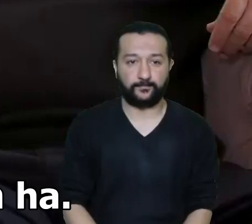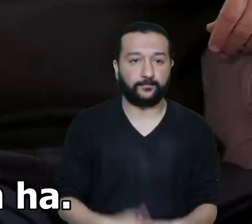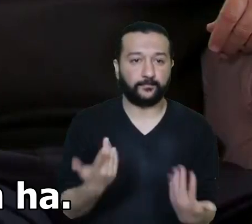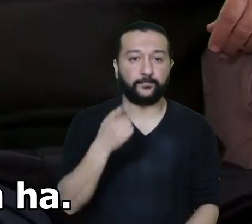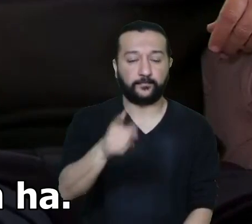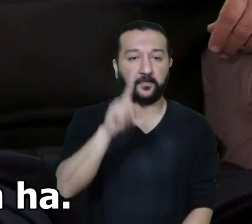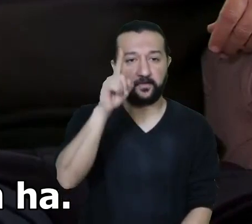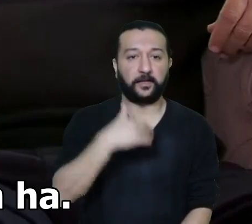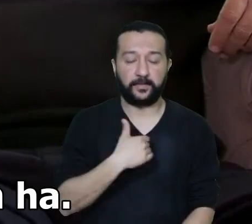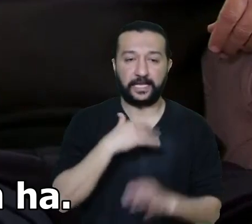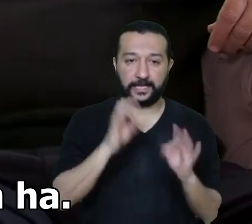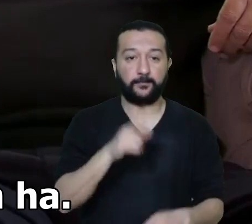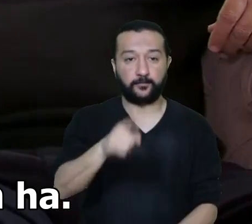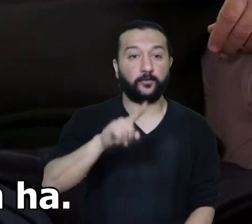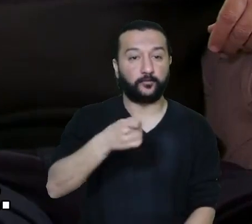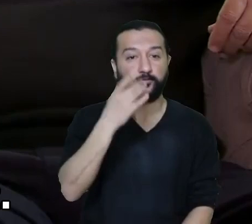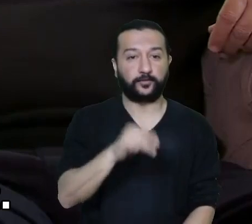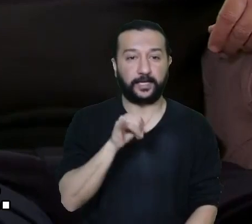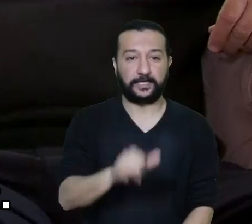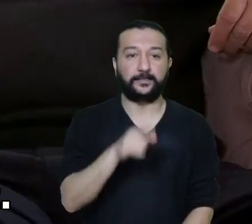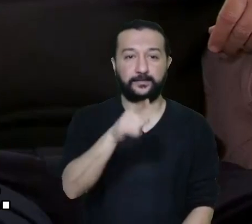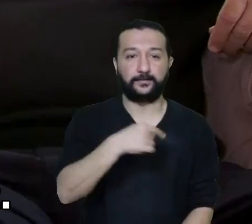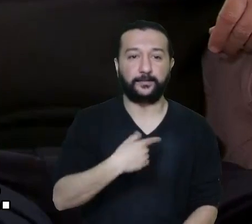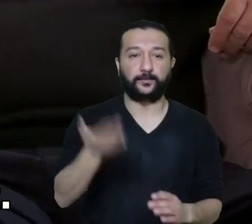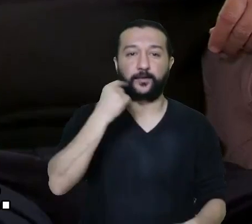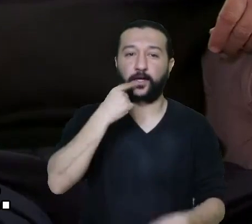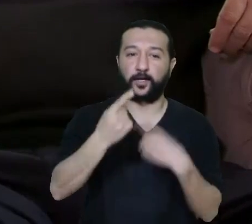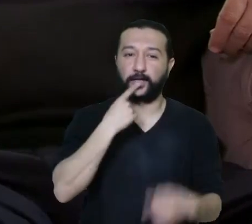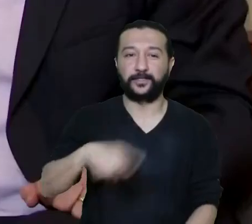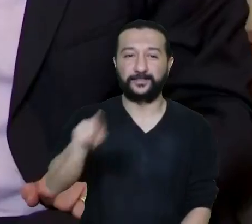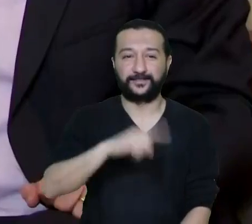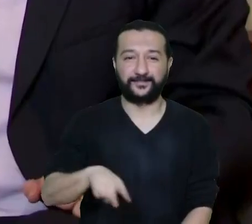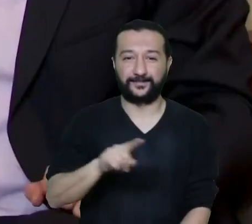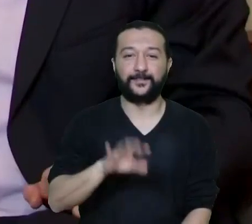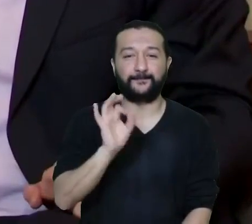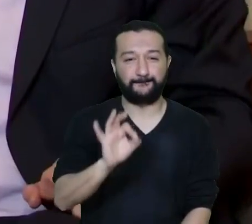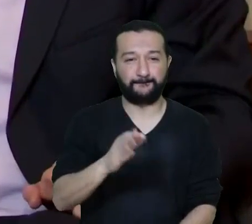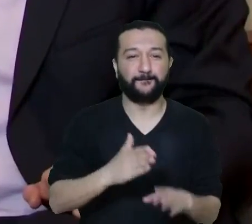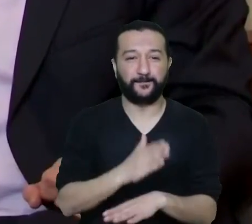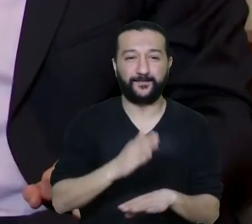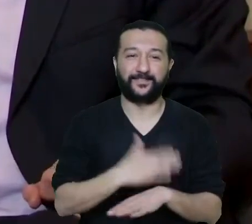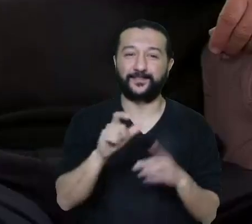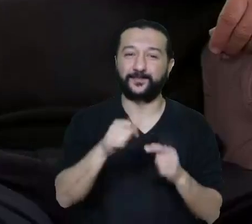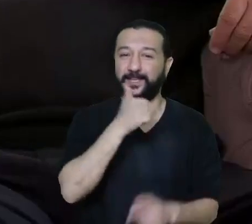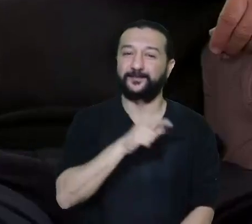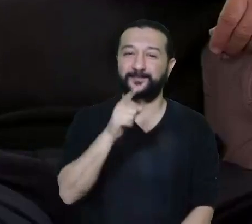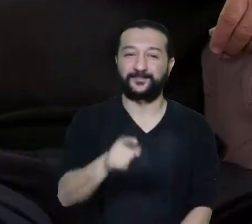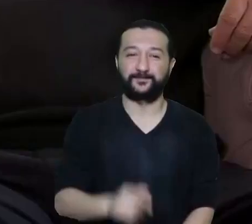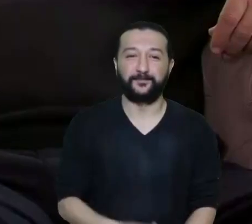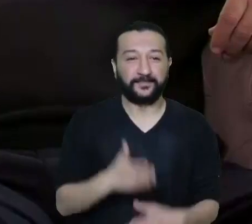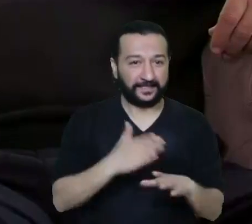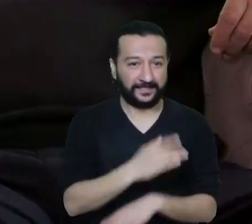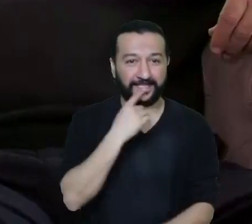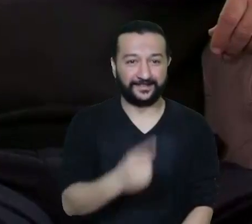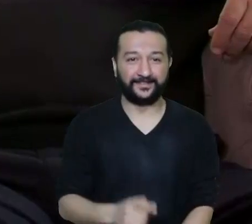He, vallahi ben de tam bulmuştum ha. Ben önce konuştunuz. Tabii tabii. Şükrü abi.